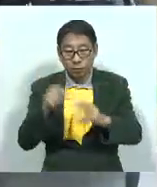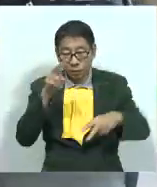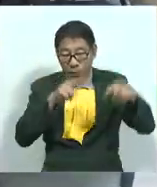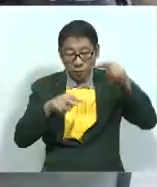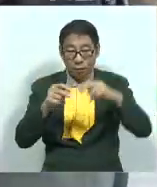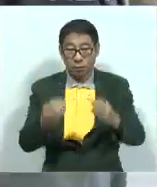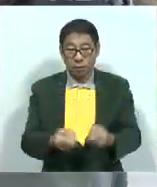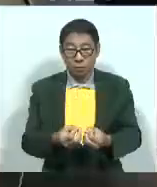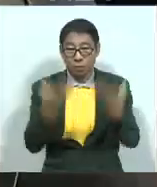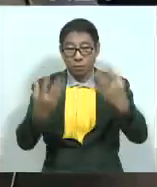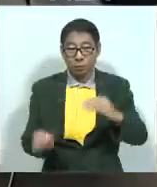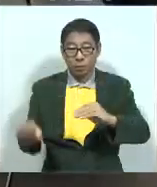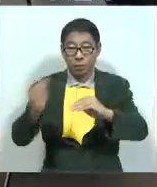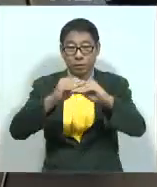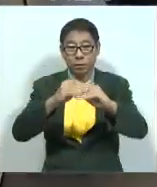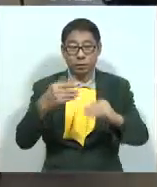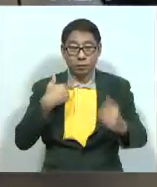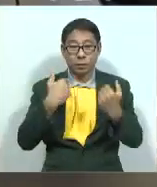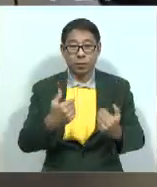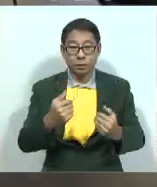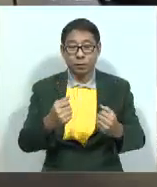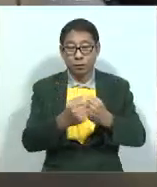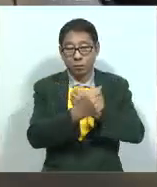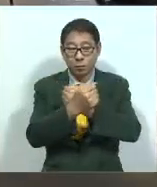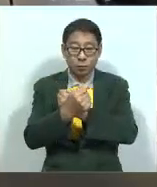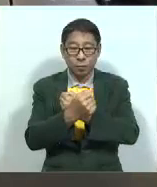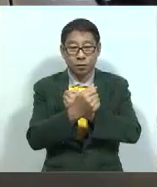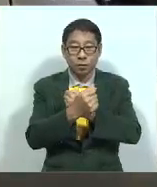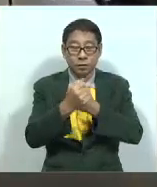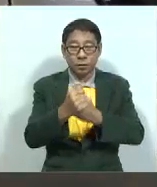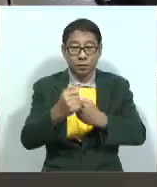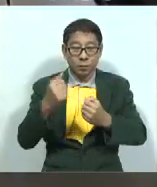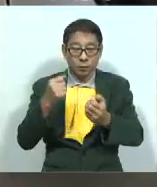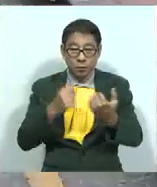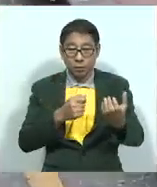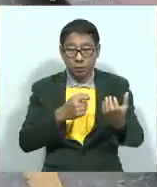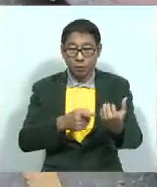ล้วก็ก่อเหตุซ้ำซึ่งถือว่าเป็นการตอบโต้เจ้าหน้าที่รัฐจึงได้เน้น